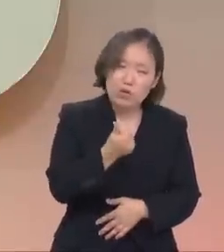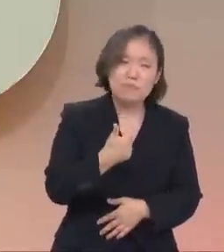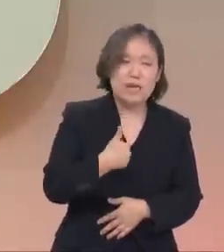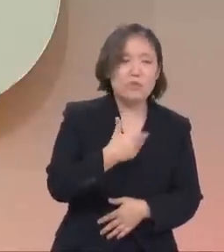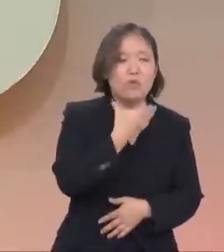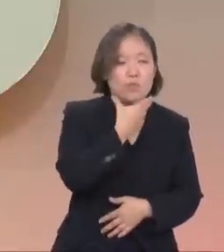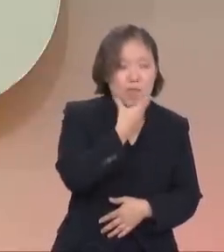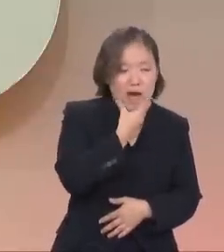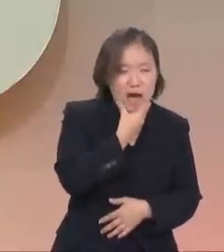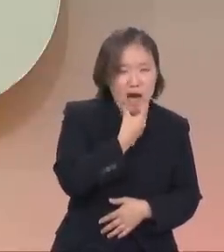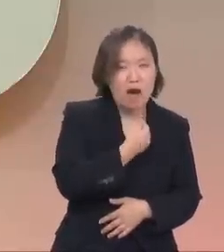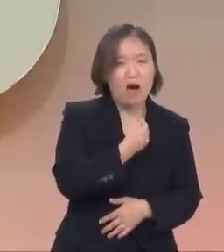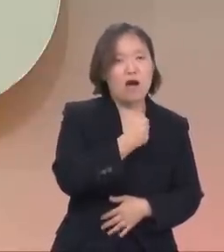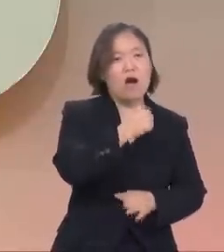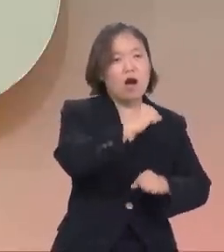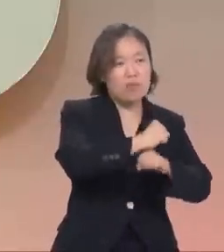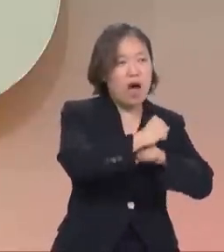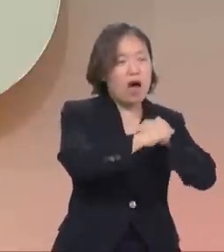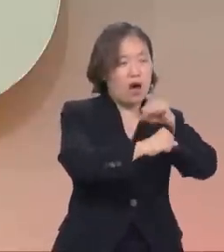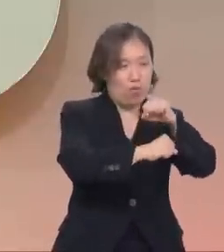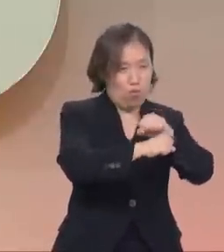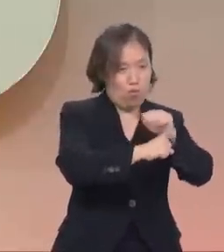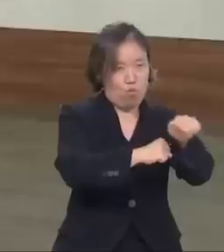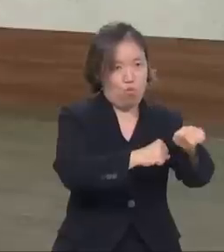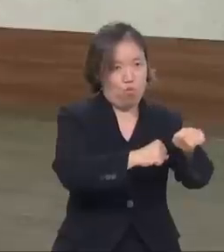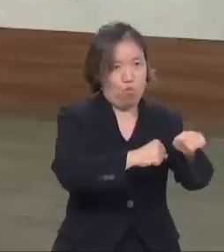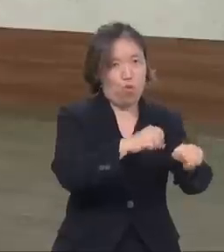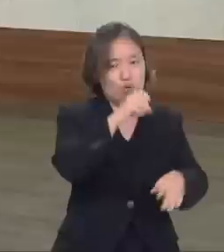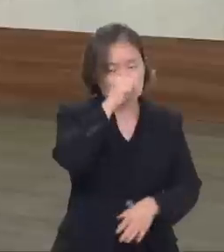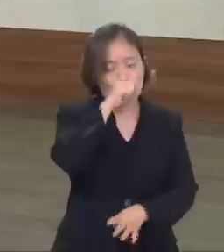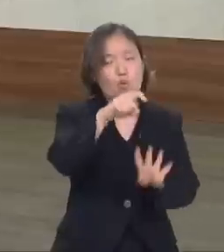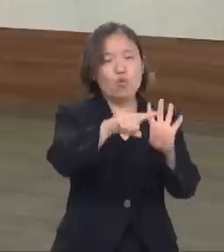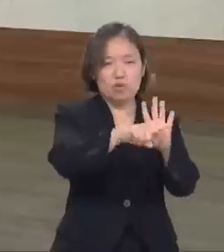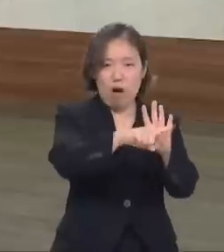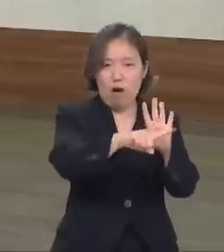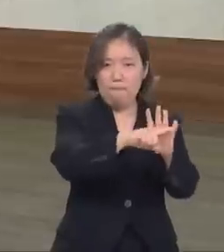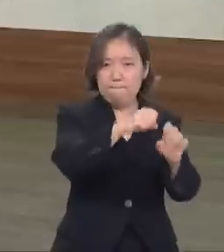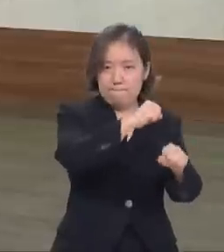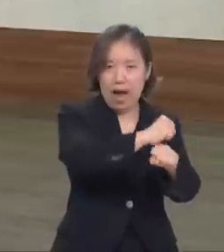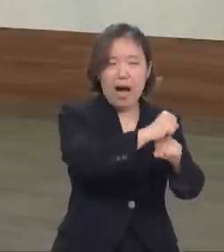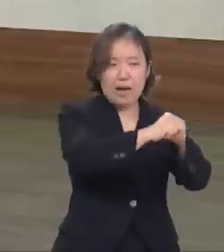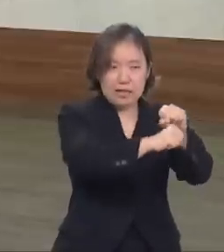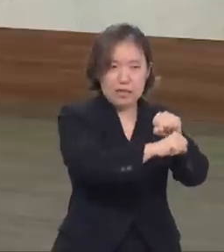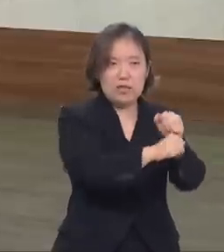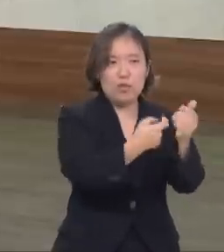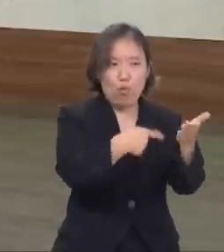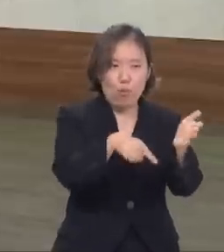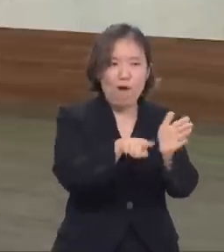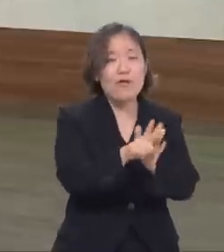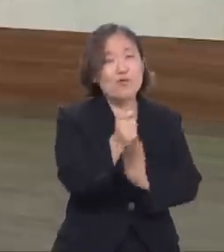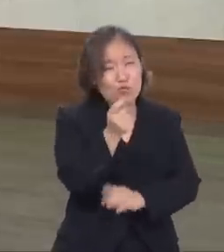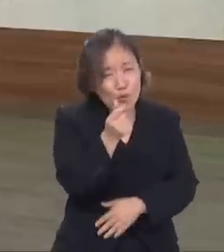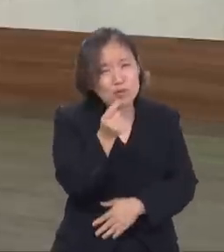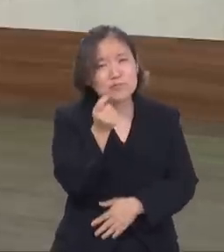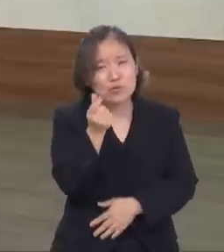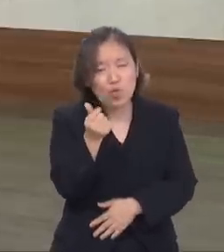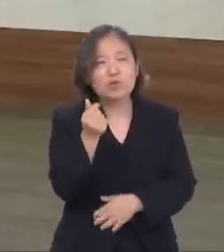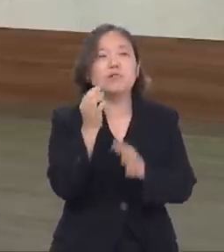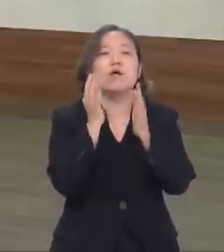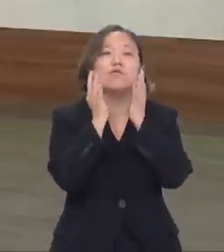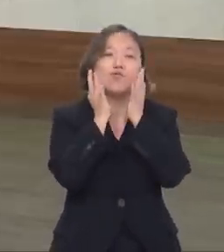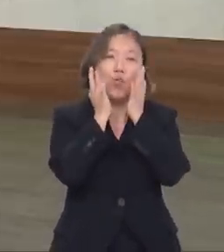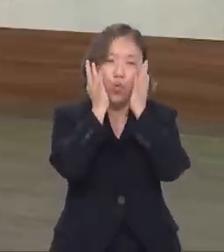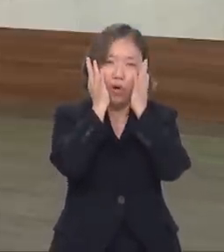선업을 지을 수 있도록 공덕을 닦을 수 있도록 조금씩 조금씩이라도 노력할